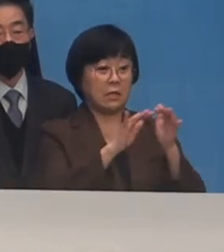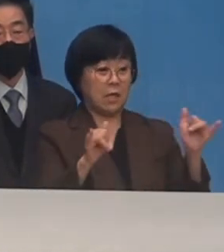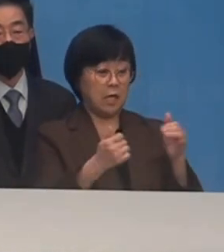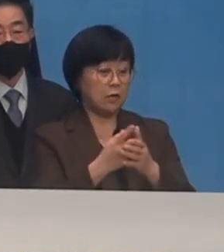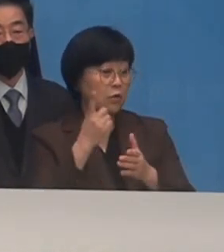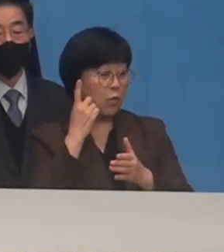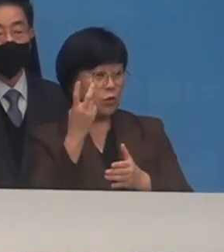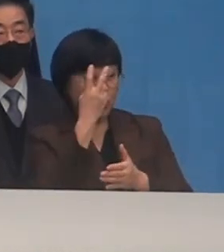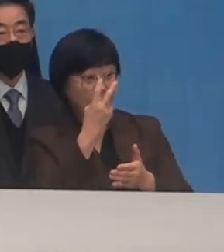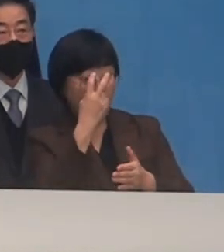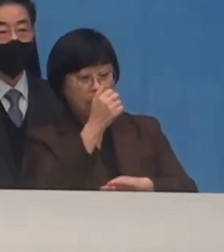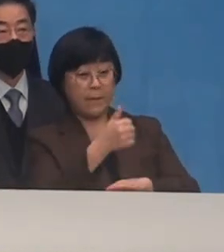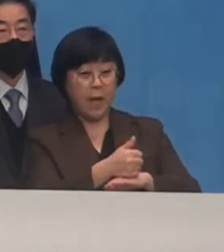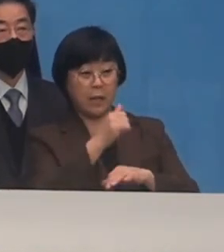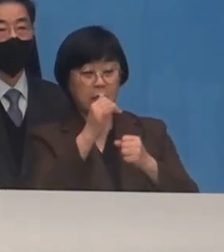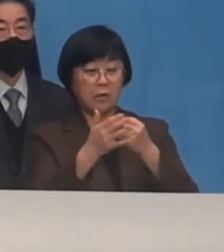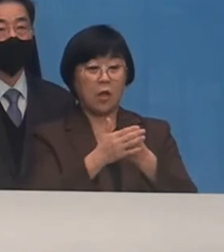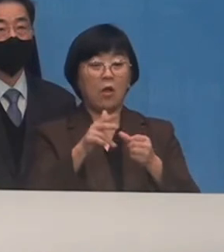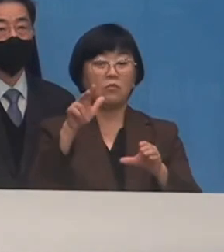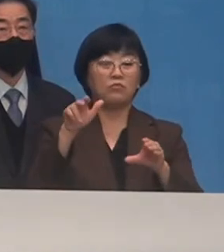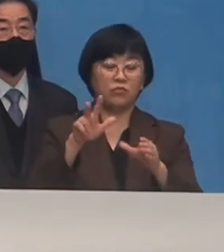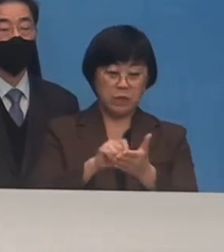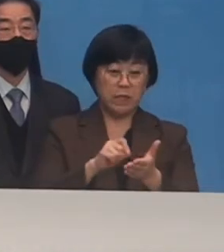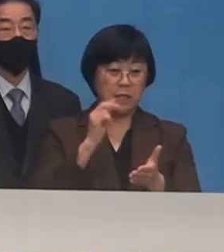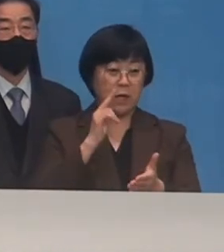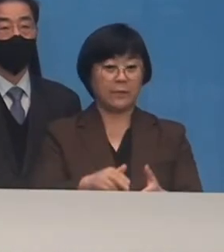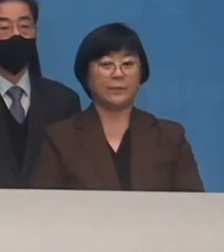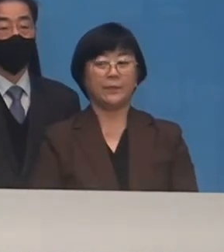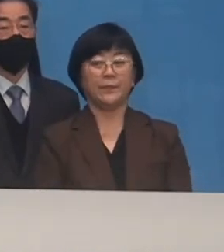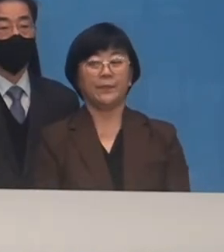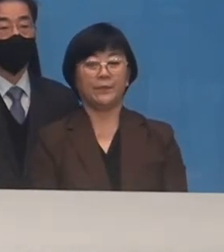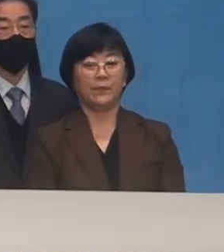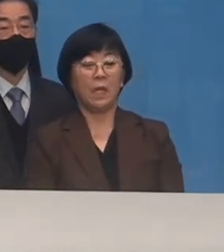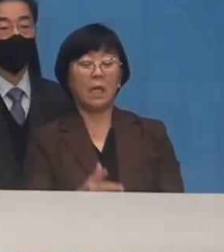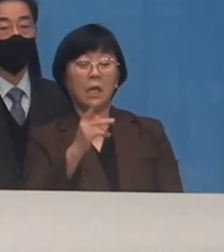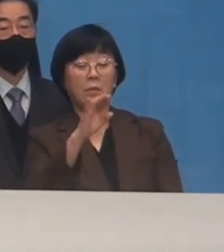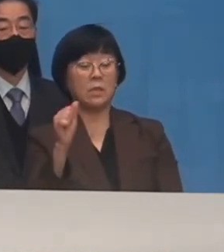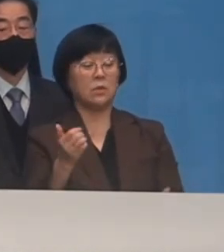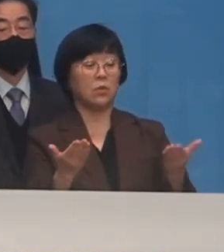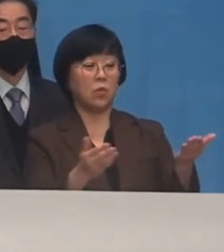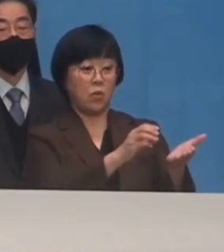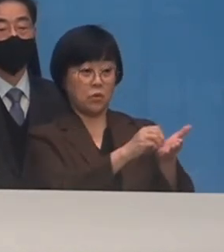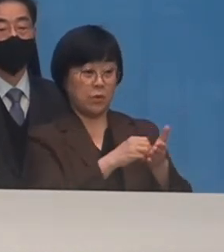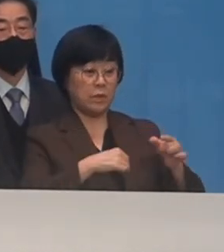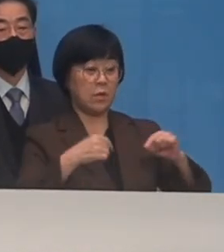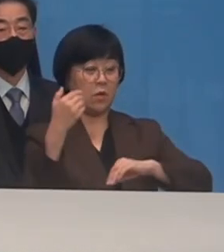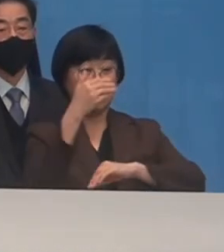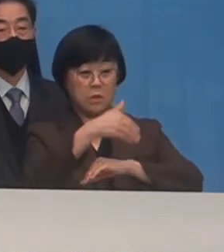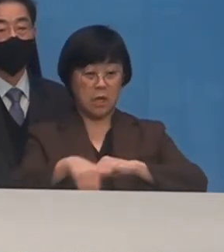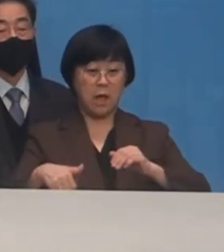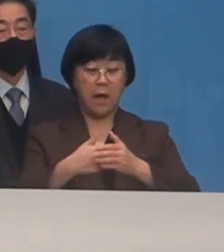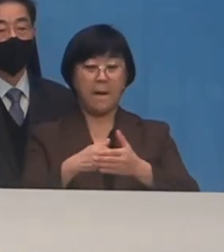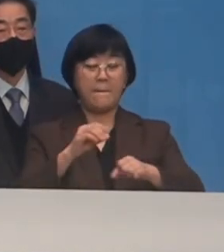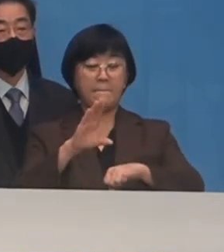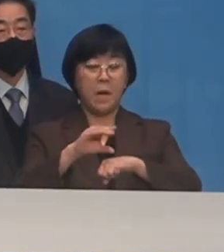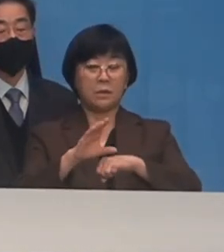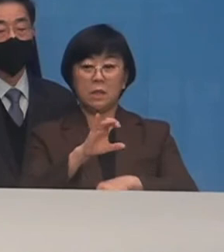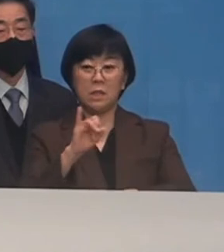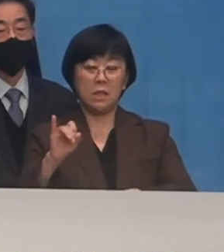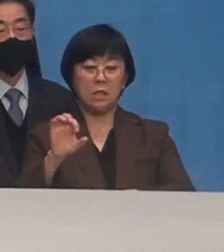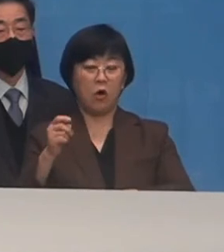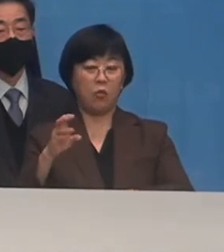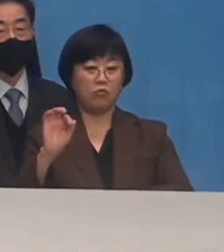사찰 사례도 확인되어 있어 문제가 심각하다. KBS 노동자 정책공정방송실장인 이영훈